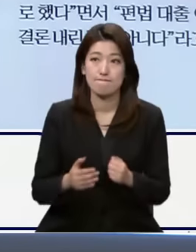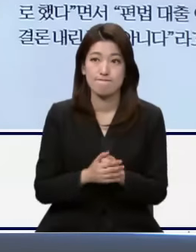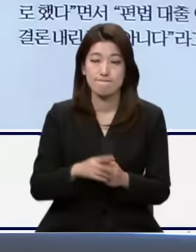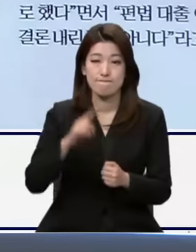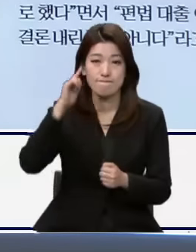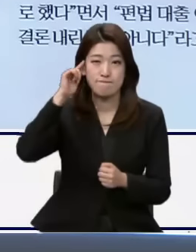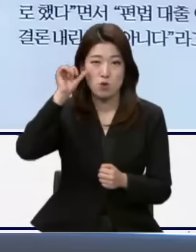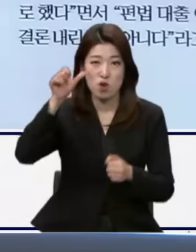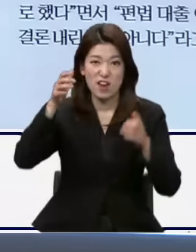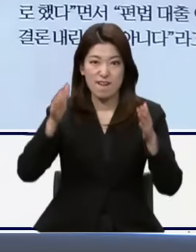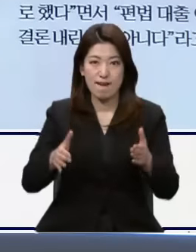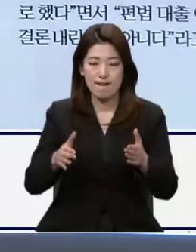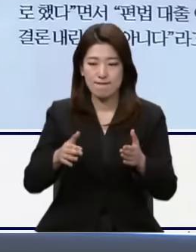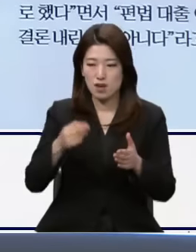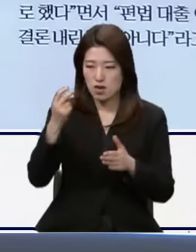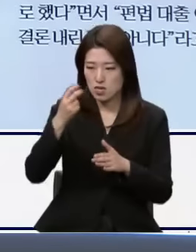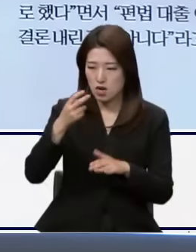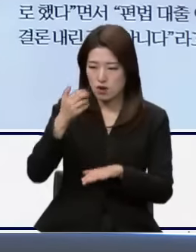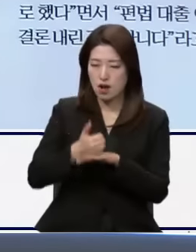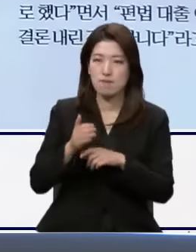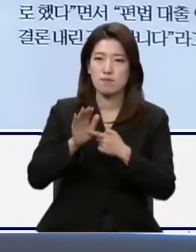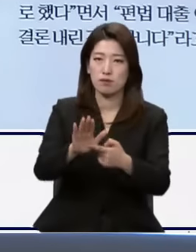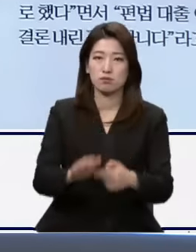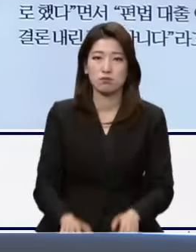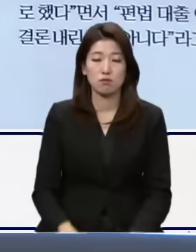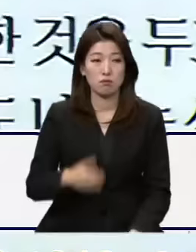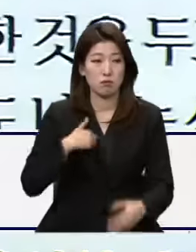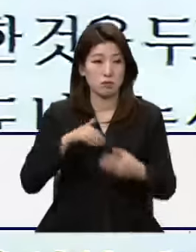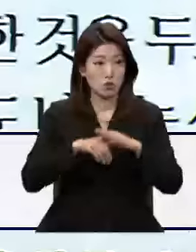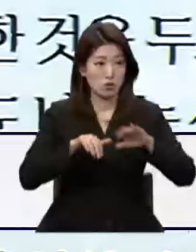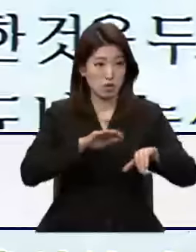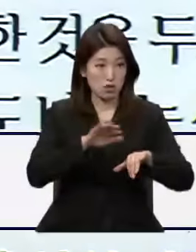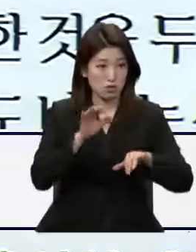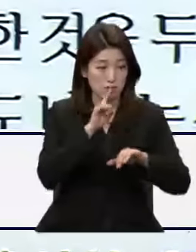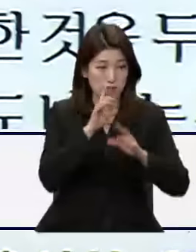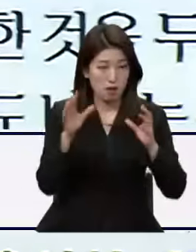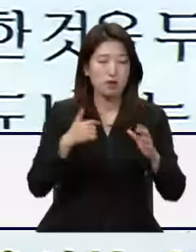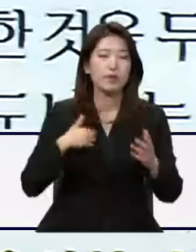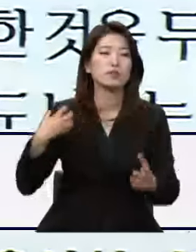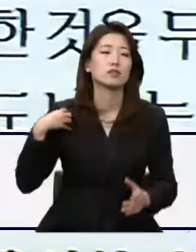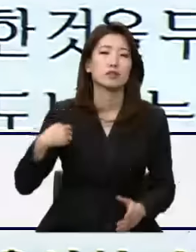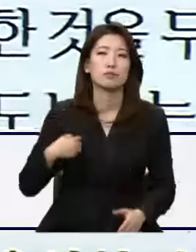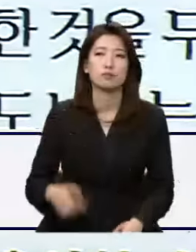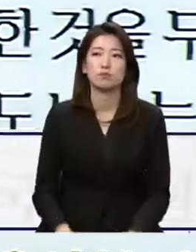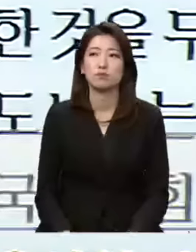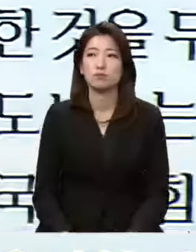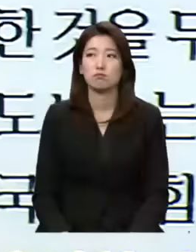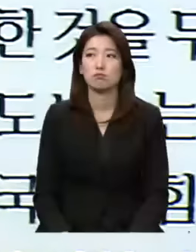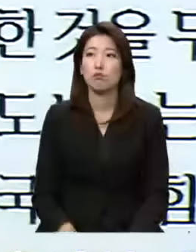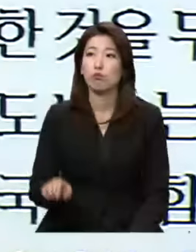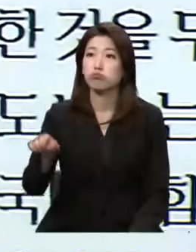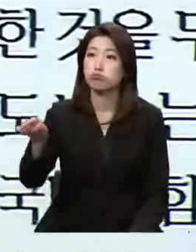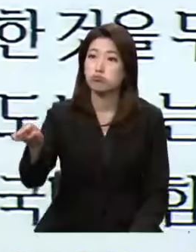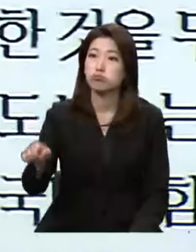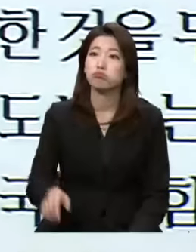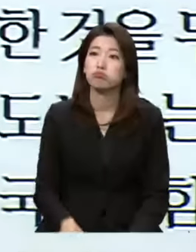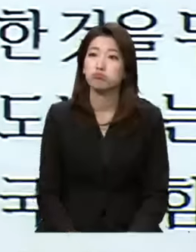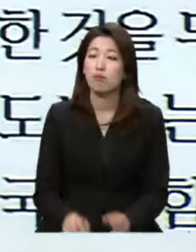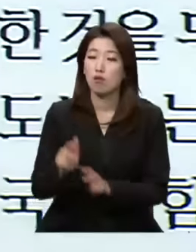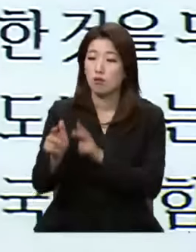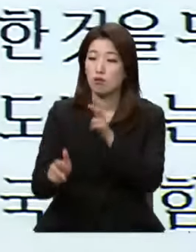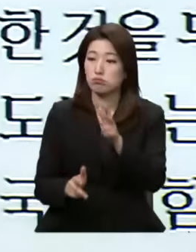했습니다 뭐라고 얘기했냐 요겁니다 양 후보가 사업자 대출을 받아 주택 구입에 사용했다면 회색 영역이 아니고 합법과